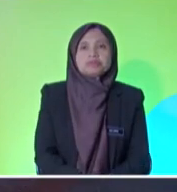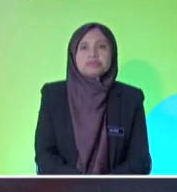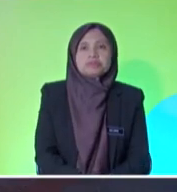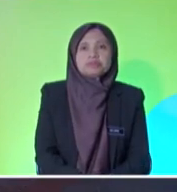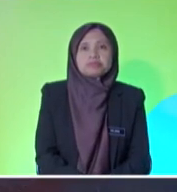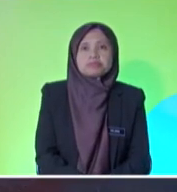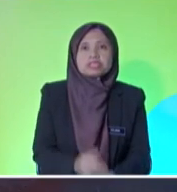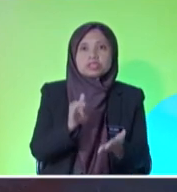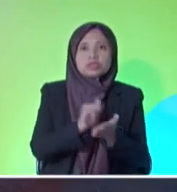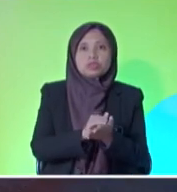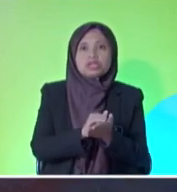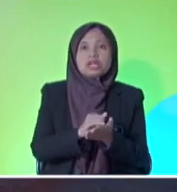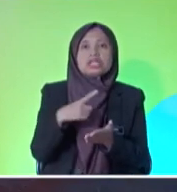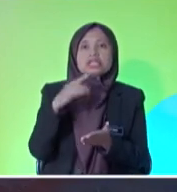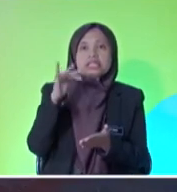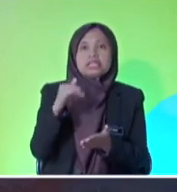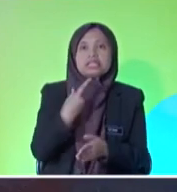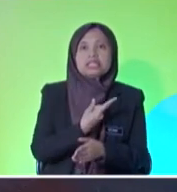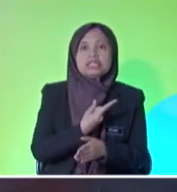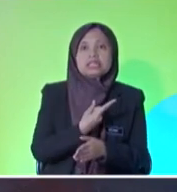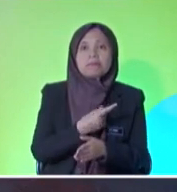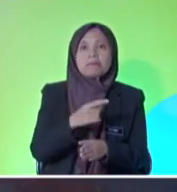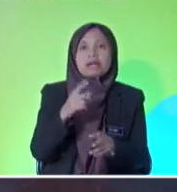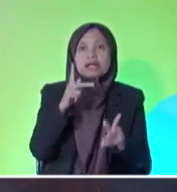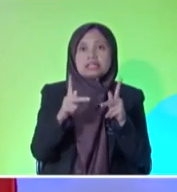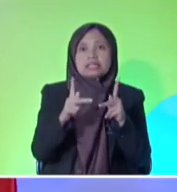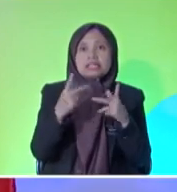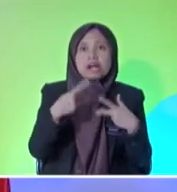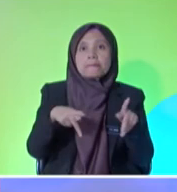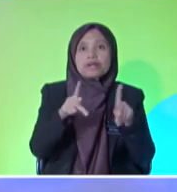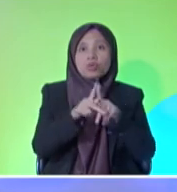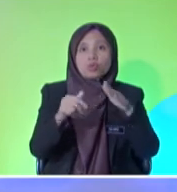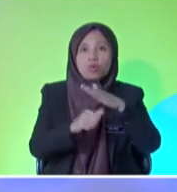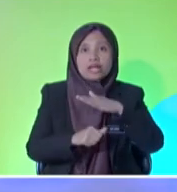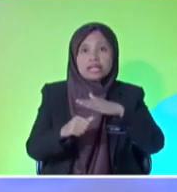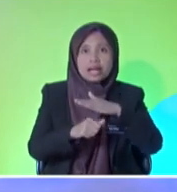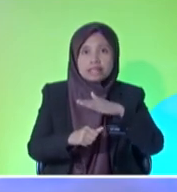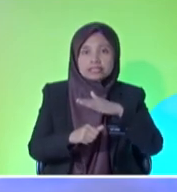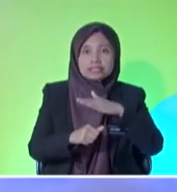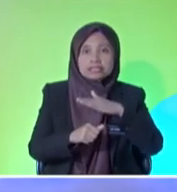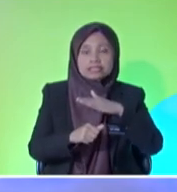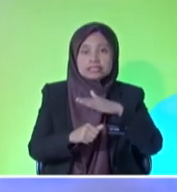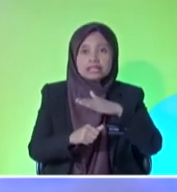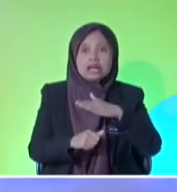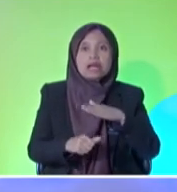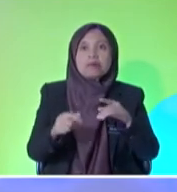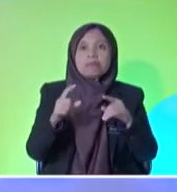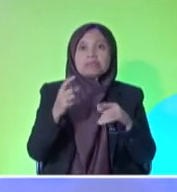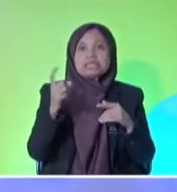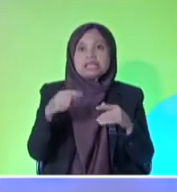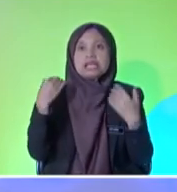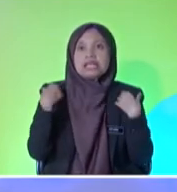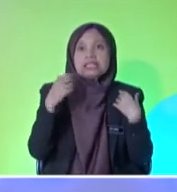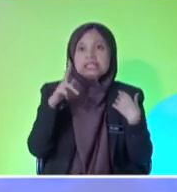itulah yang kita kata semua kepuasan yang perlu ada untuk tumbuhan walaupun kita belajar 3 tapi paling atas yang